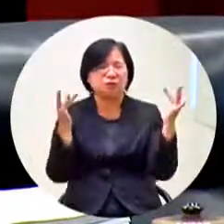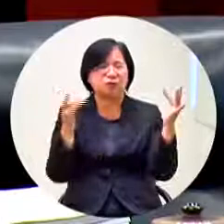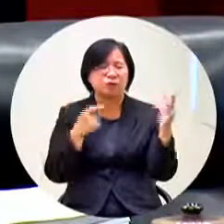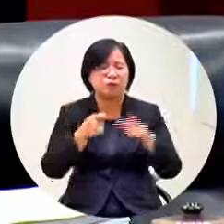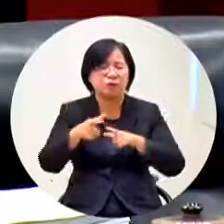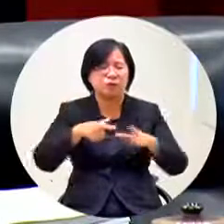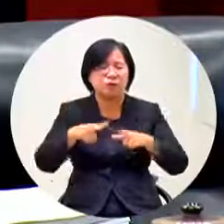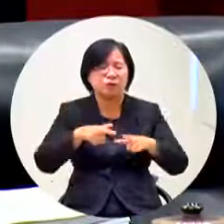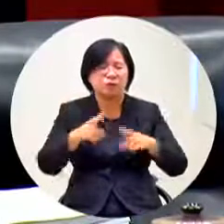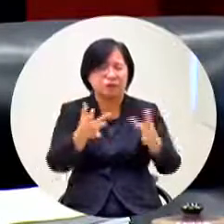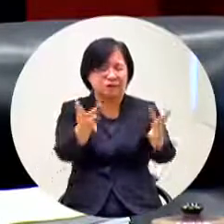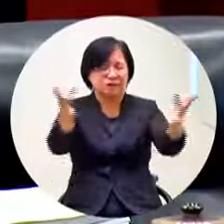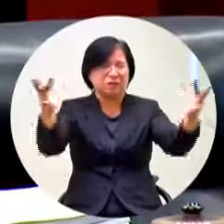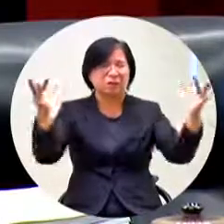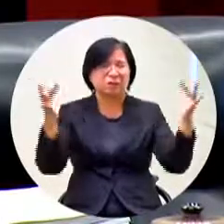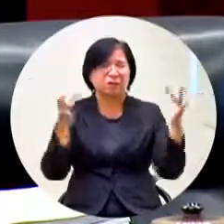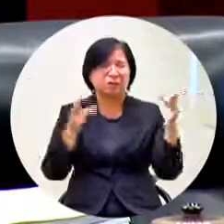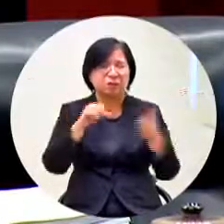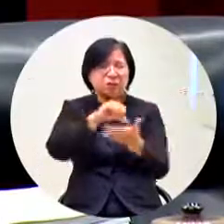听会的决议